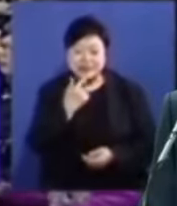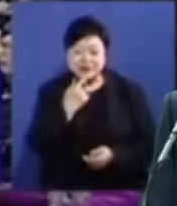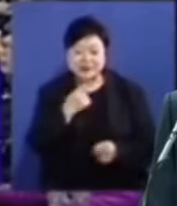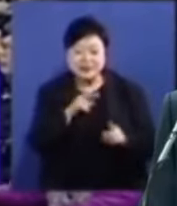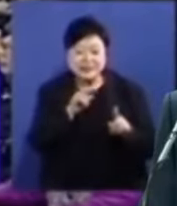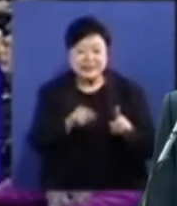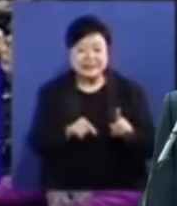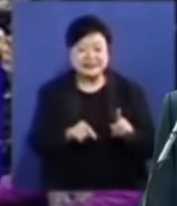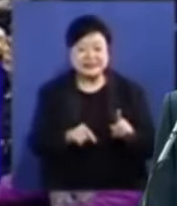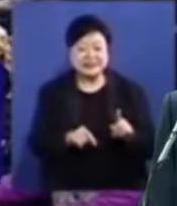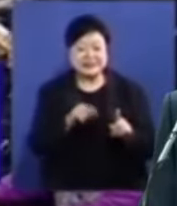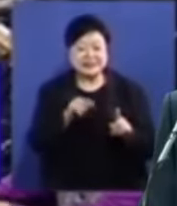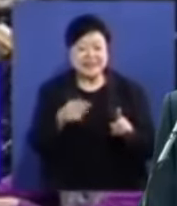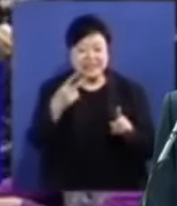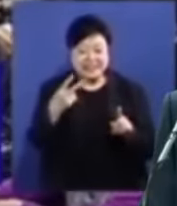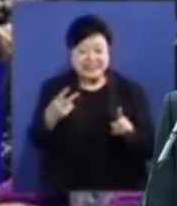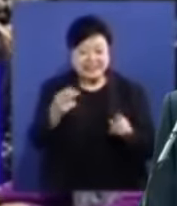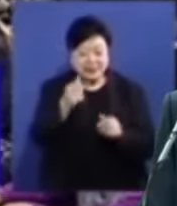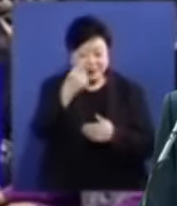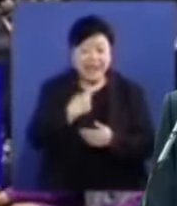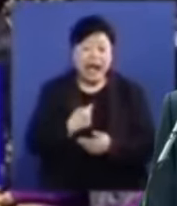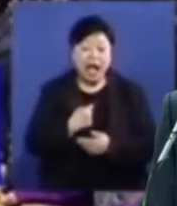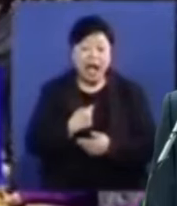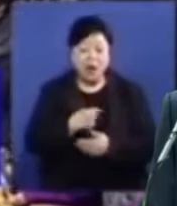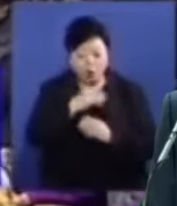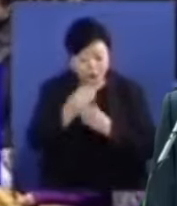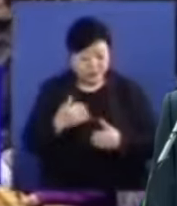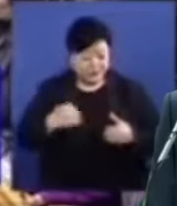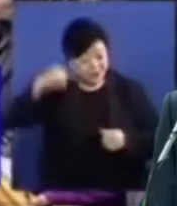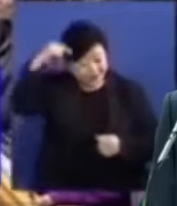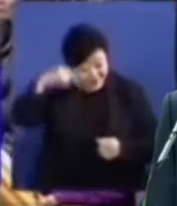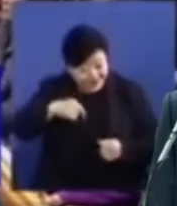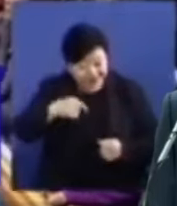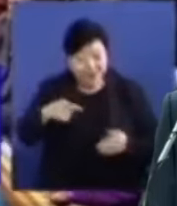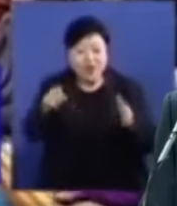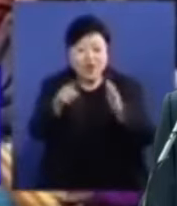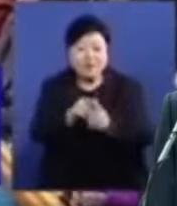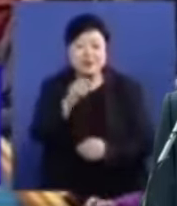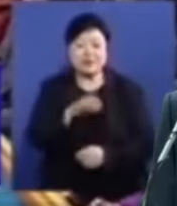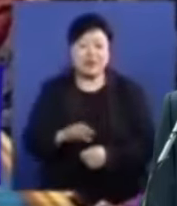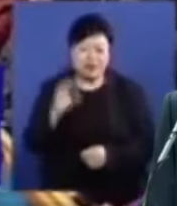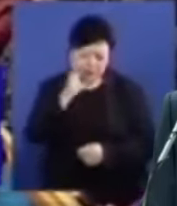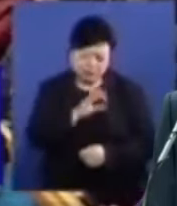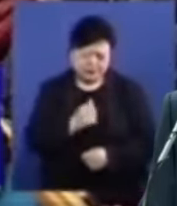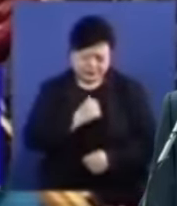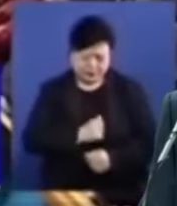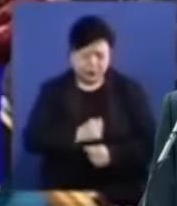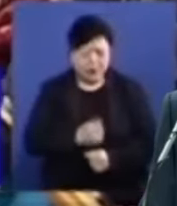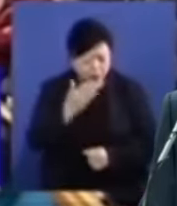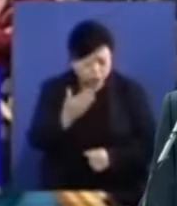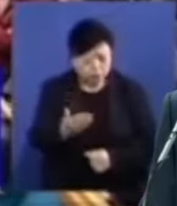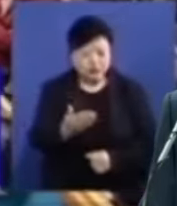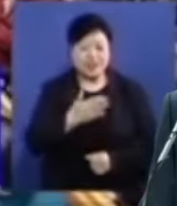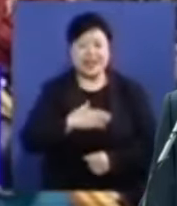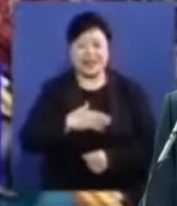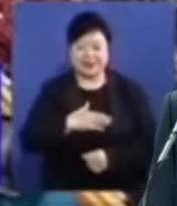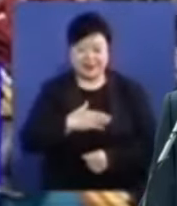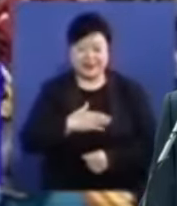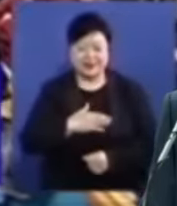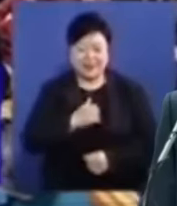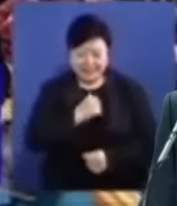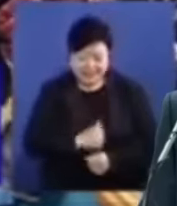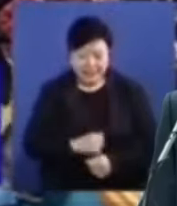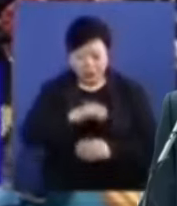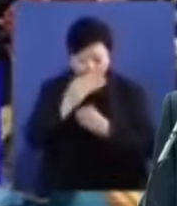형제들아 너희가 여러 가지 시험을 당하거든 온전히 기쁘게 여기라. 이런 너희 믿음의 시련이 인내를 만들어내는 줄 너희가 알미라.